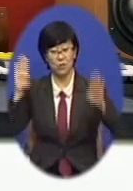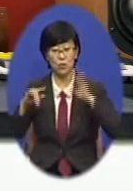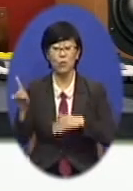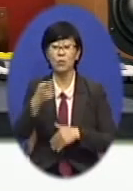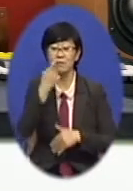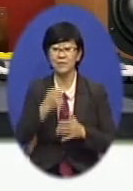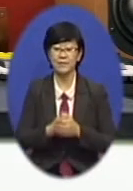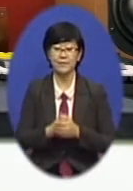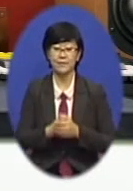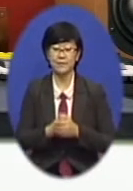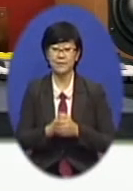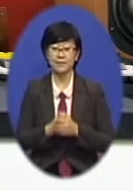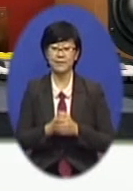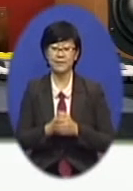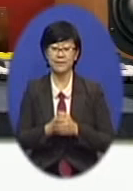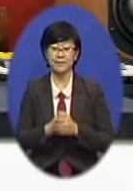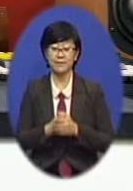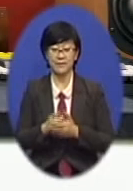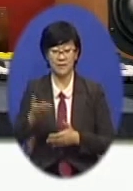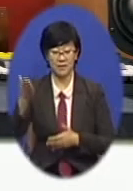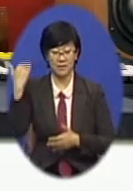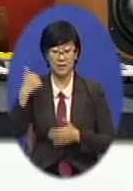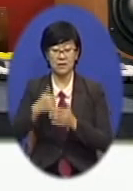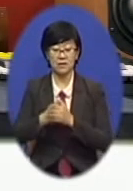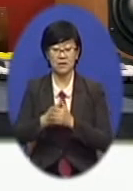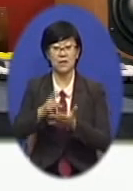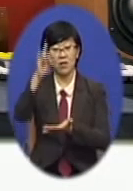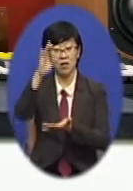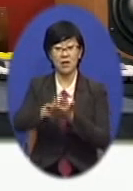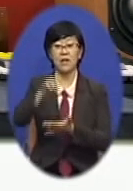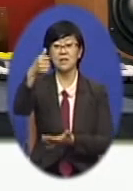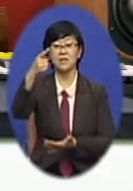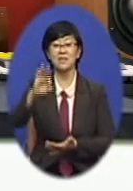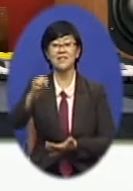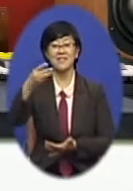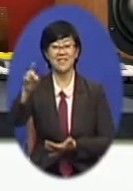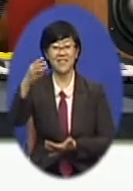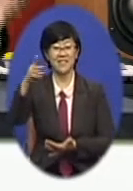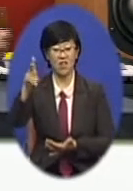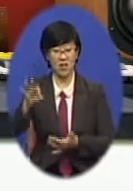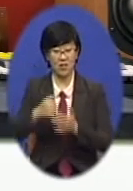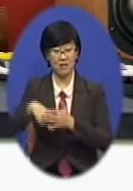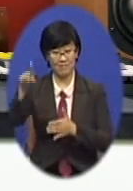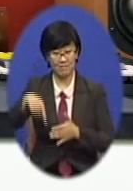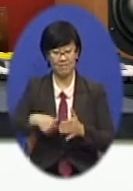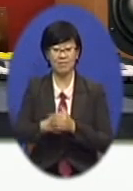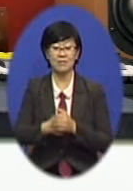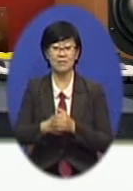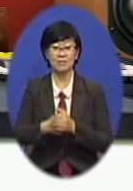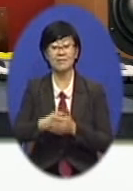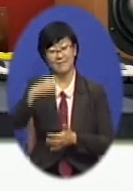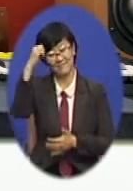무용을 배우세요? 아, 전번에 저 천안 그 흥탈연금도 갔다 왔거든요. 배워가지고. 오, 한국 무용으로? 예. 네.